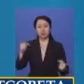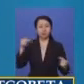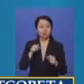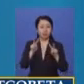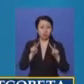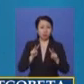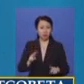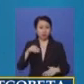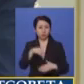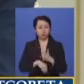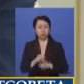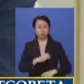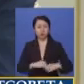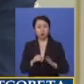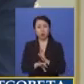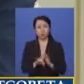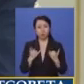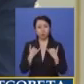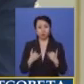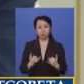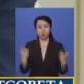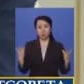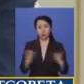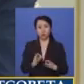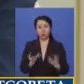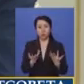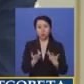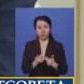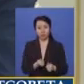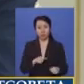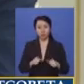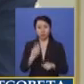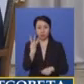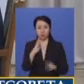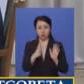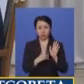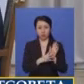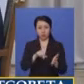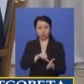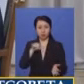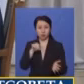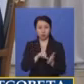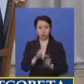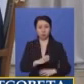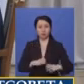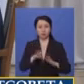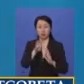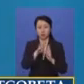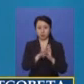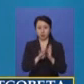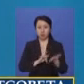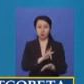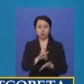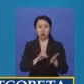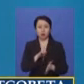соответствии с правилами внутрипартийного отбора сегодня нам предстоит принять решение о включении 49 кандидатов партийный